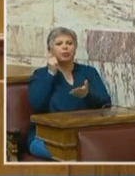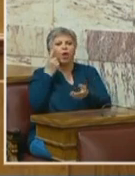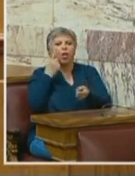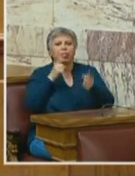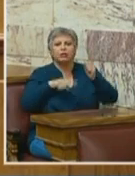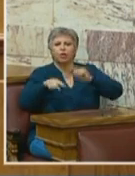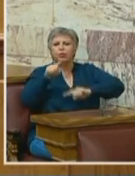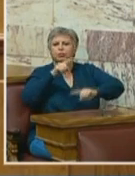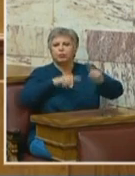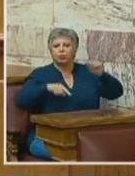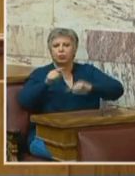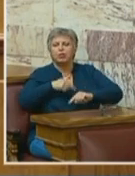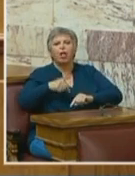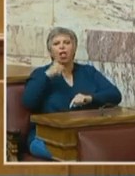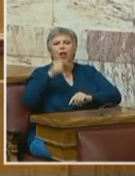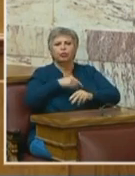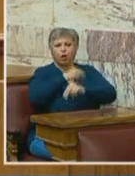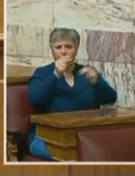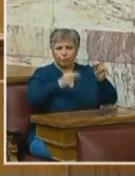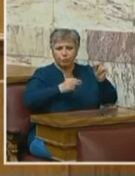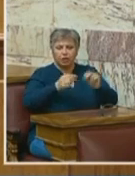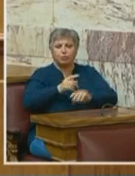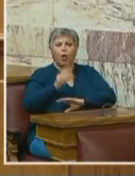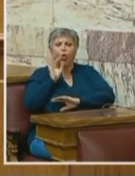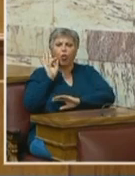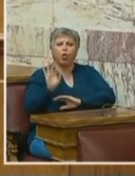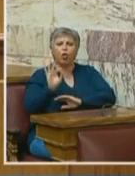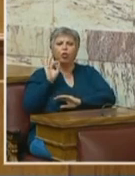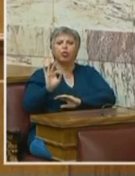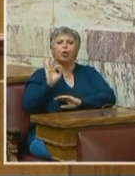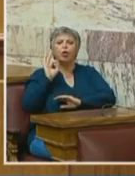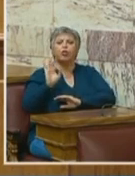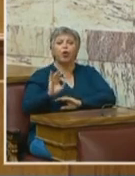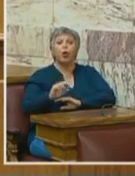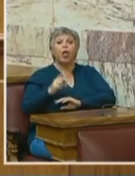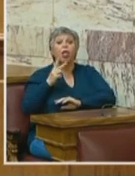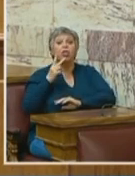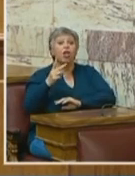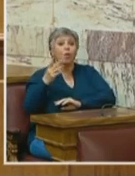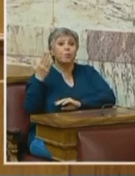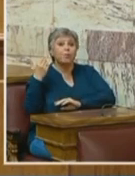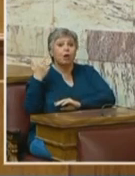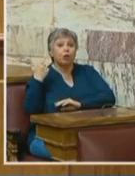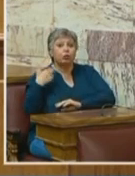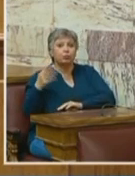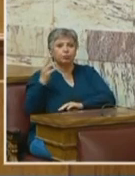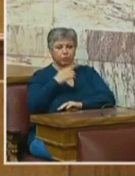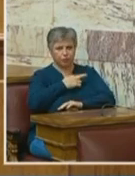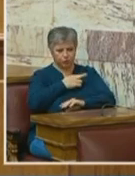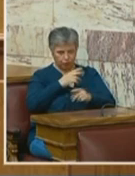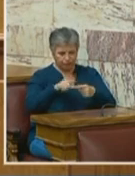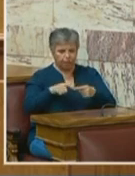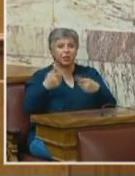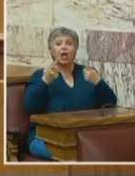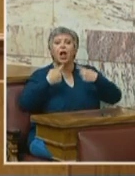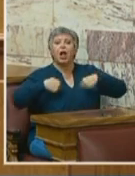στοχοποιήθηκαν και συκοφαντήθηκαν 2 τέος πρωθυπουργοί, ο Ευρωπαίος Επίτροπος,